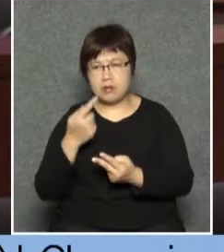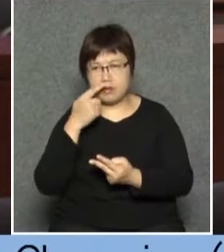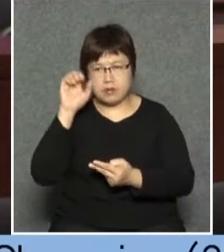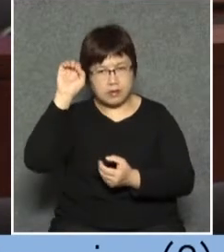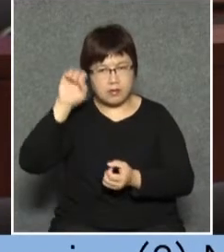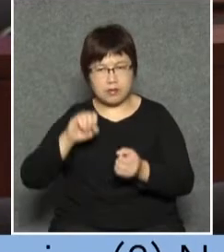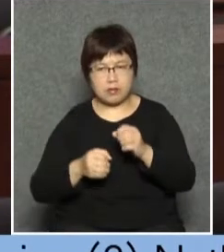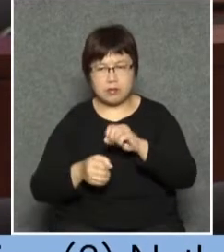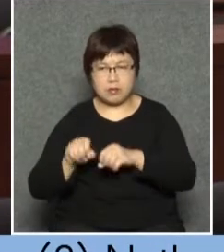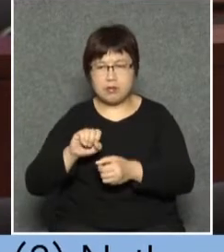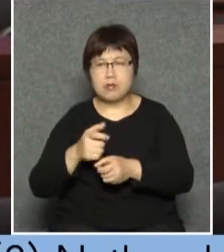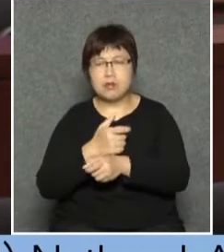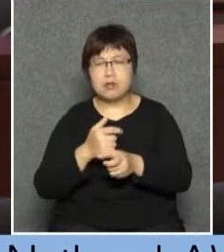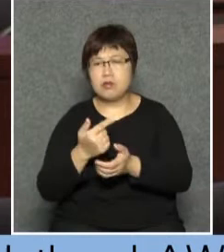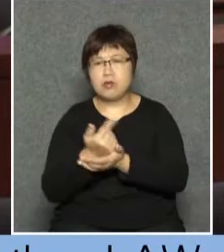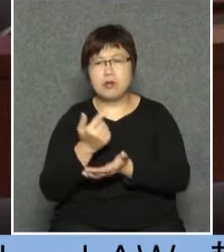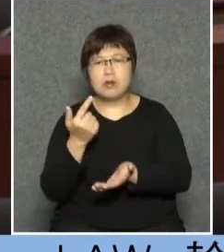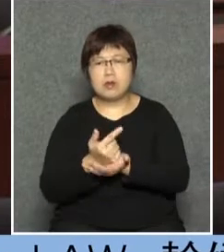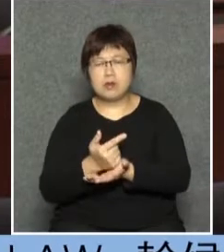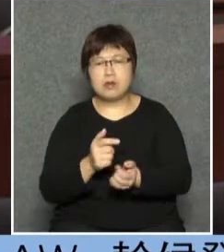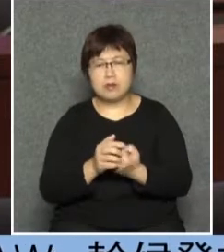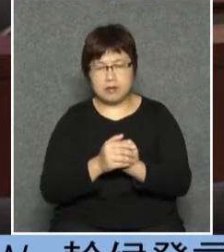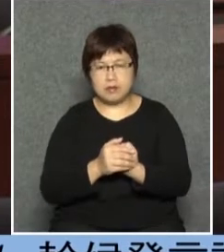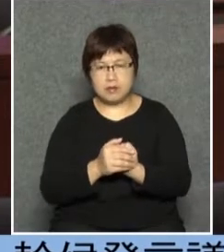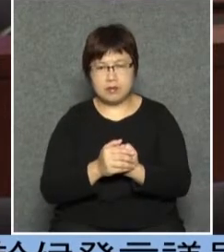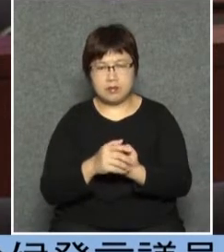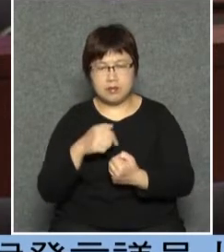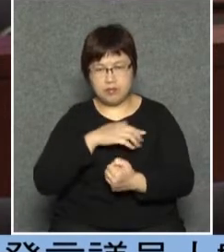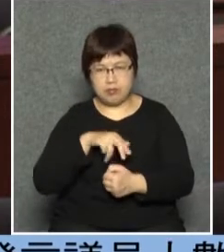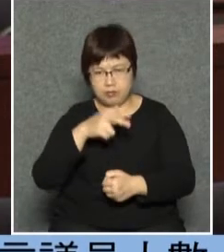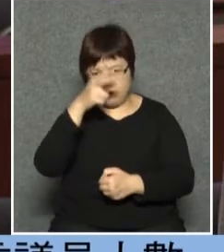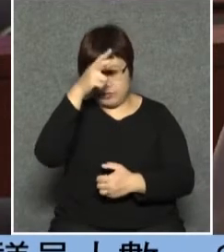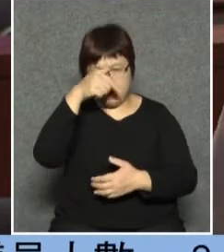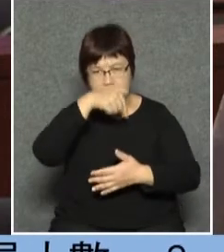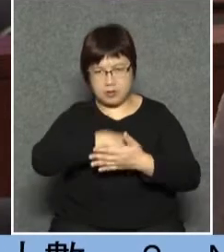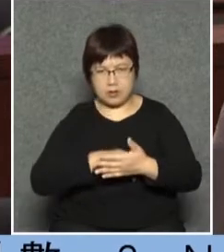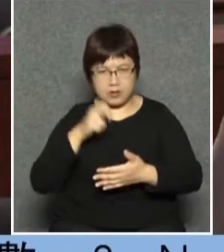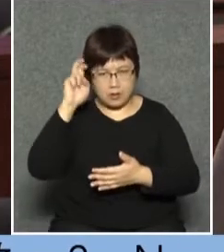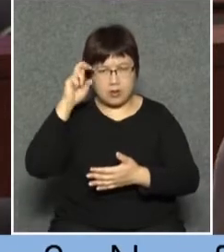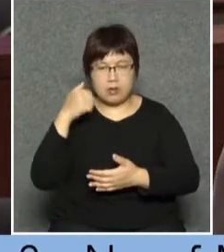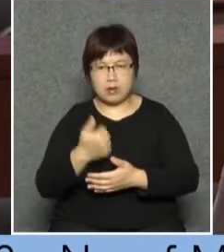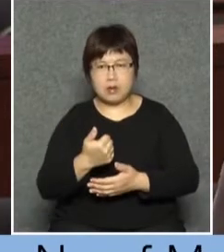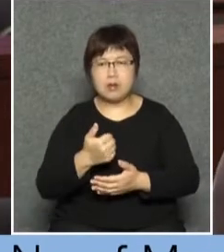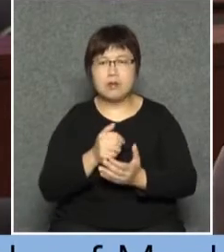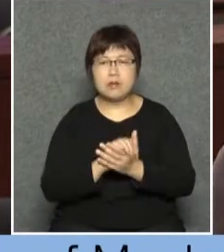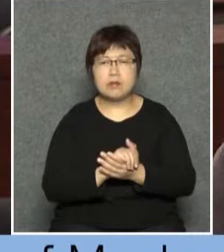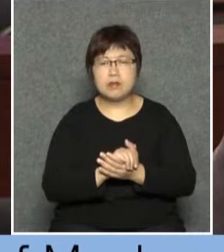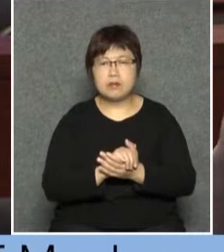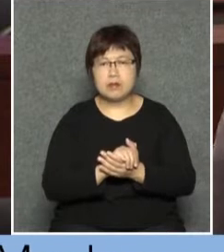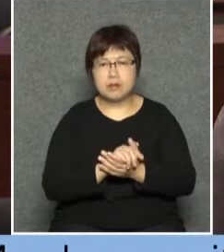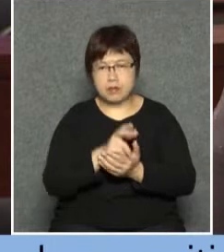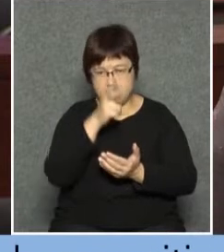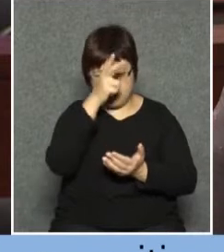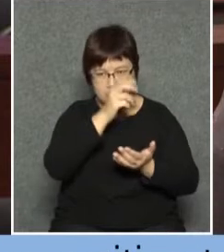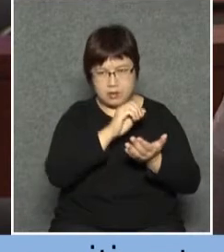業才是最關鍵，值得我們政府深入研究。因為政府訂立一